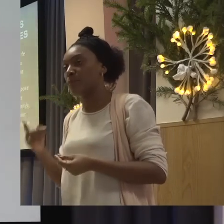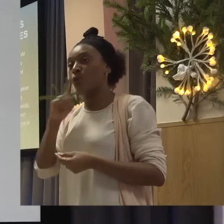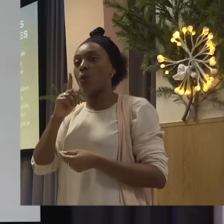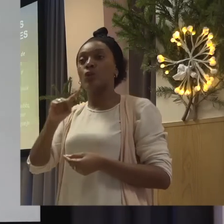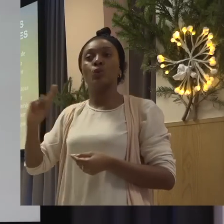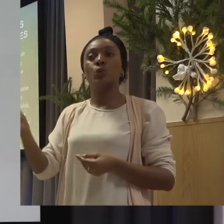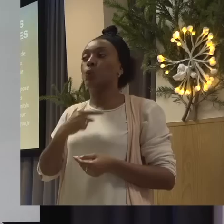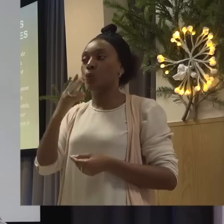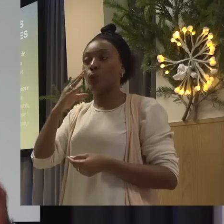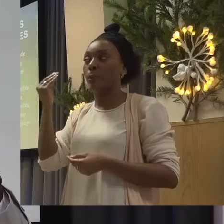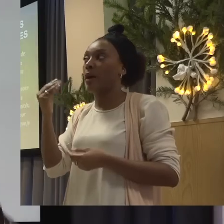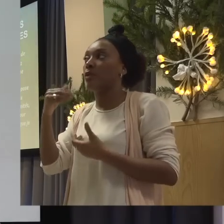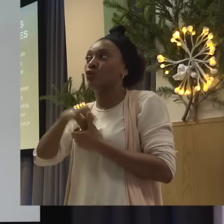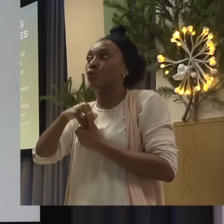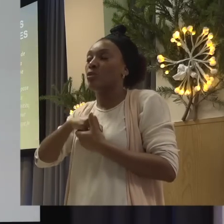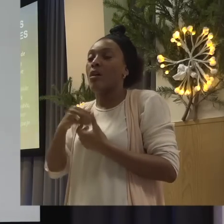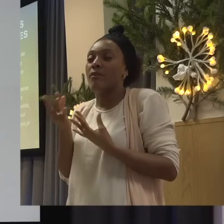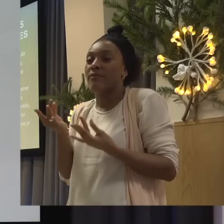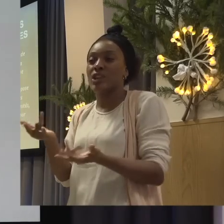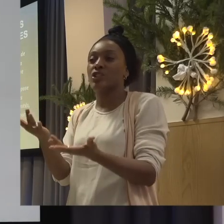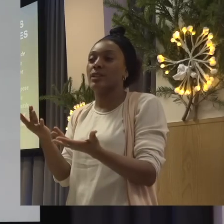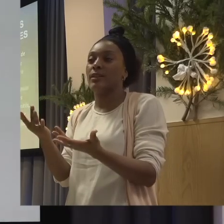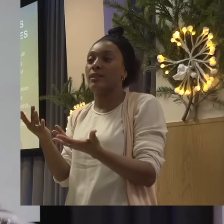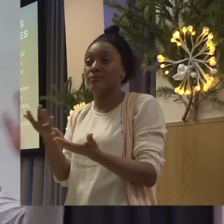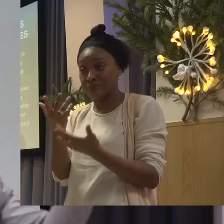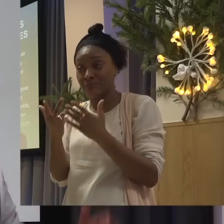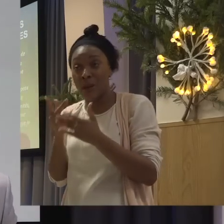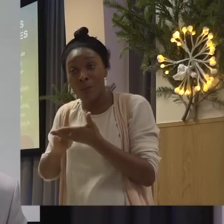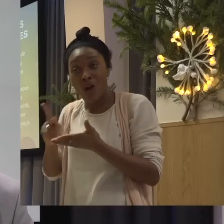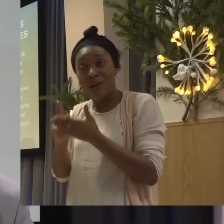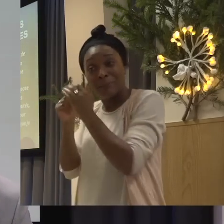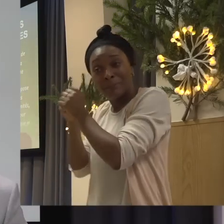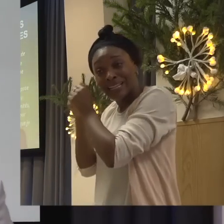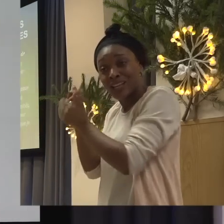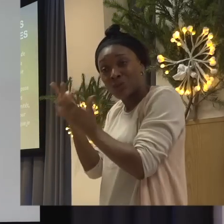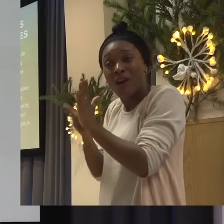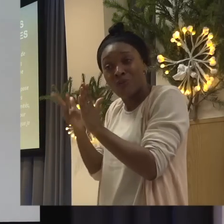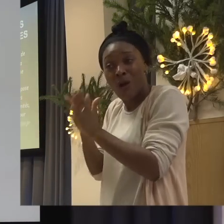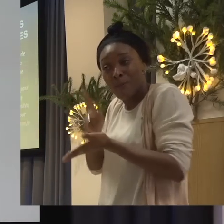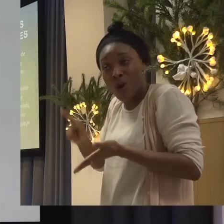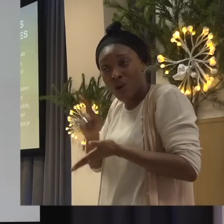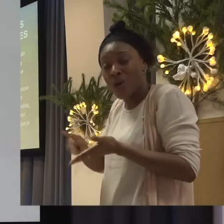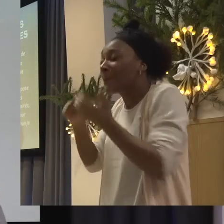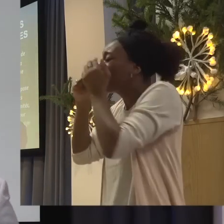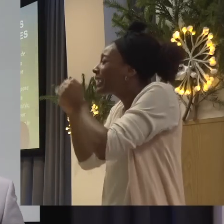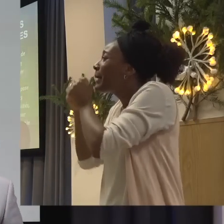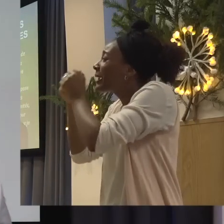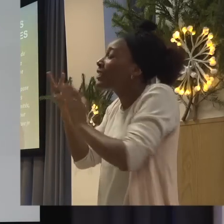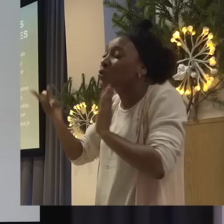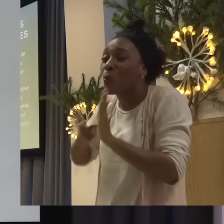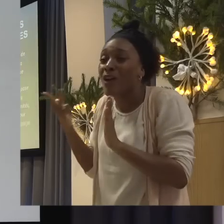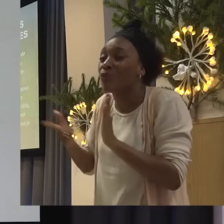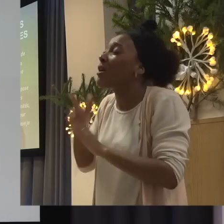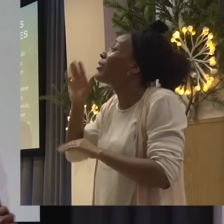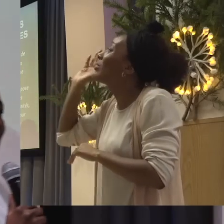Corinthiens, merci, 3 fois j'ai prié le Seigneur de l'éloigner. 3 fois. Vous